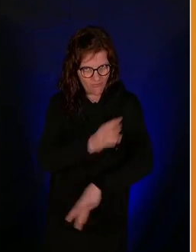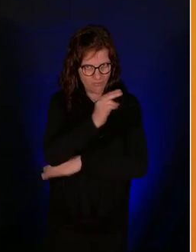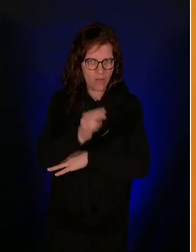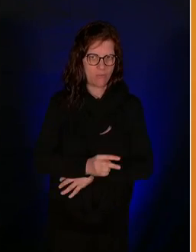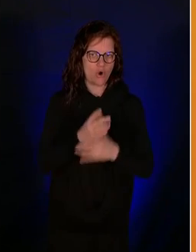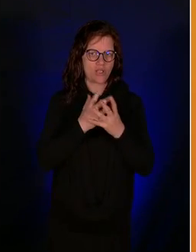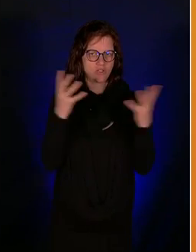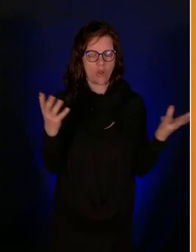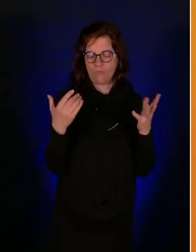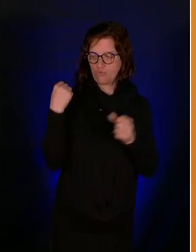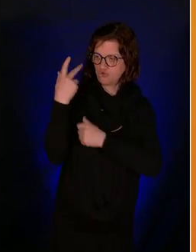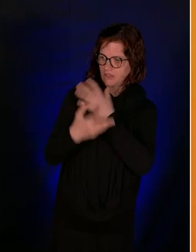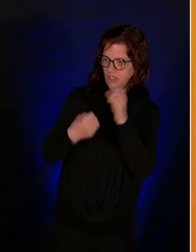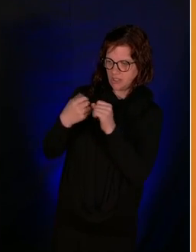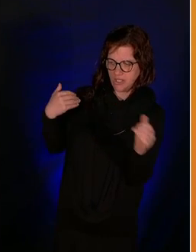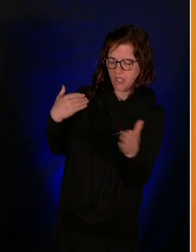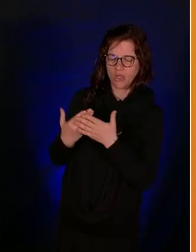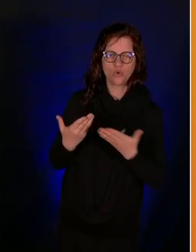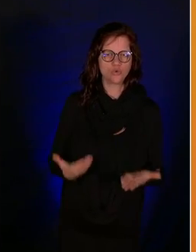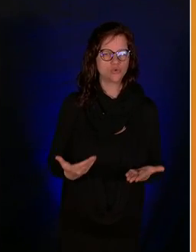années. Aujourd'hui, on a